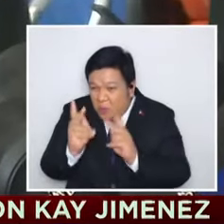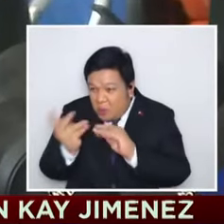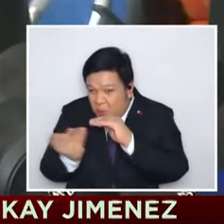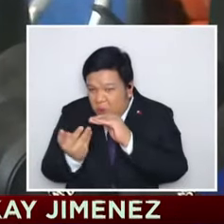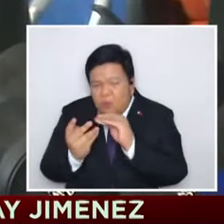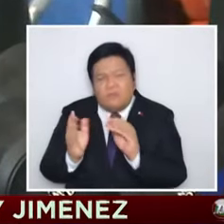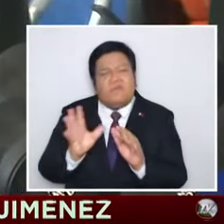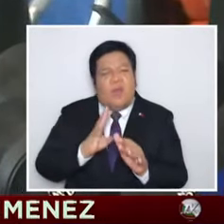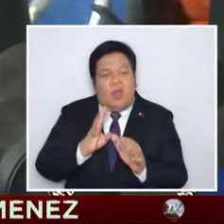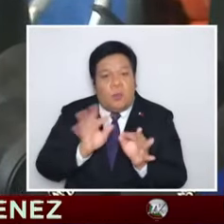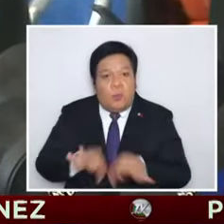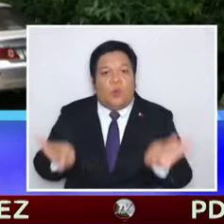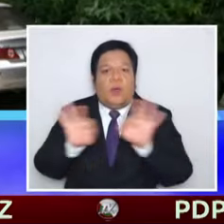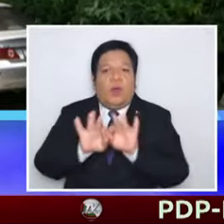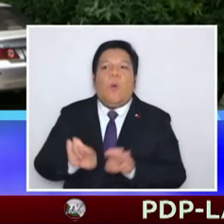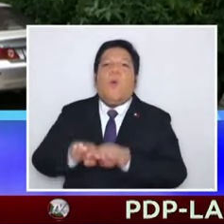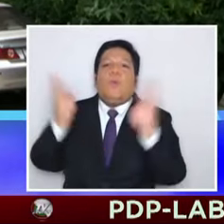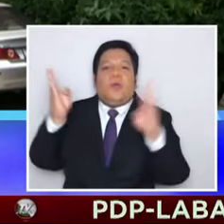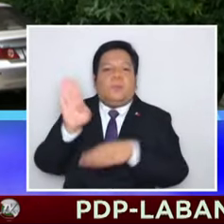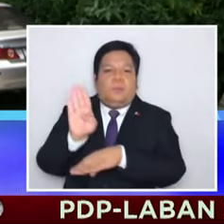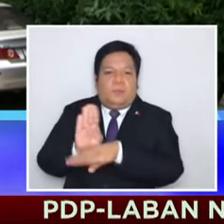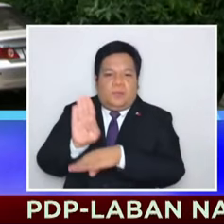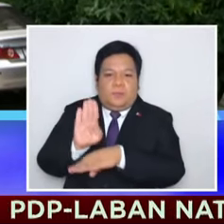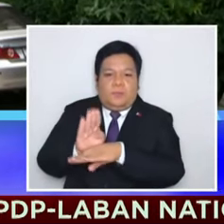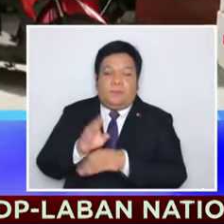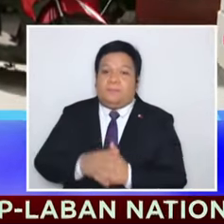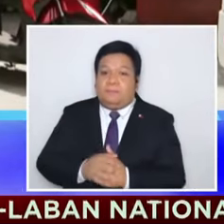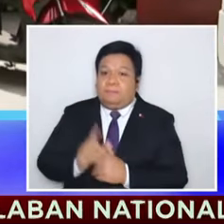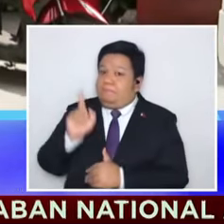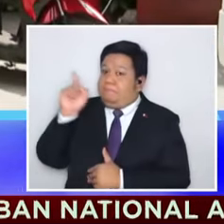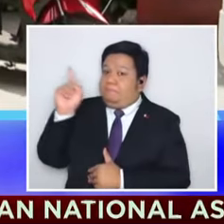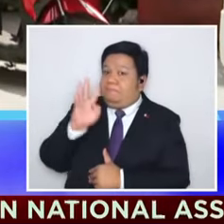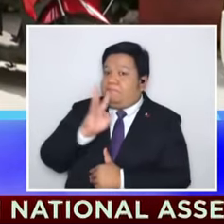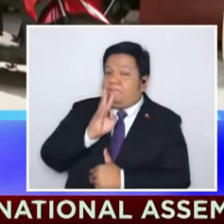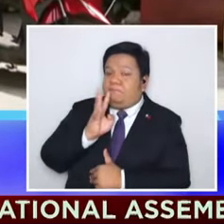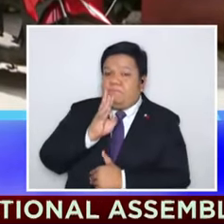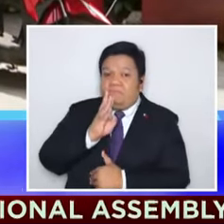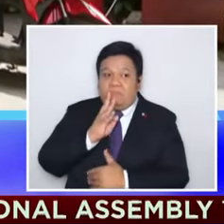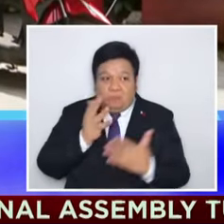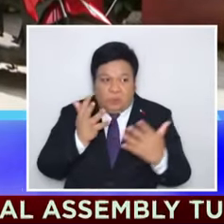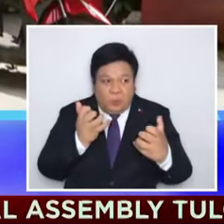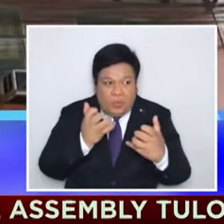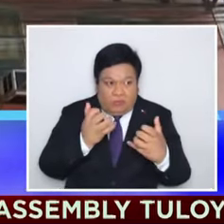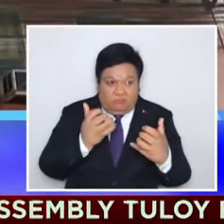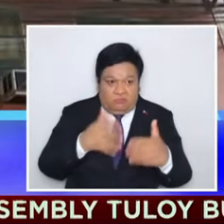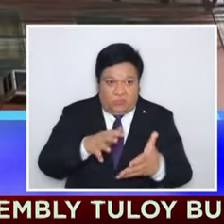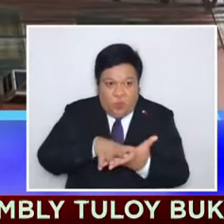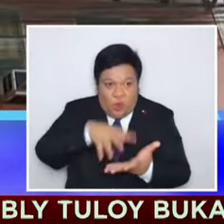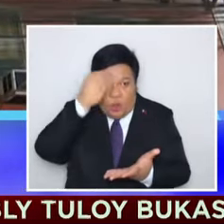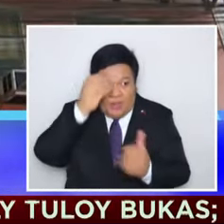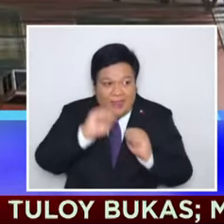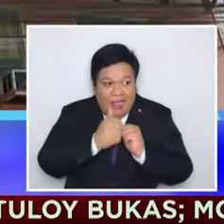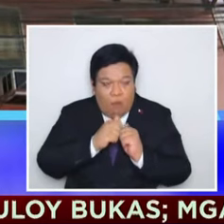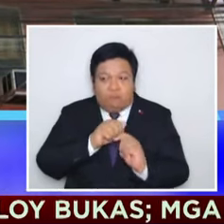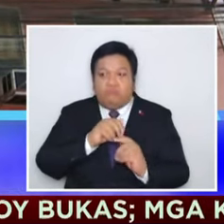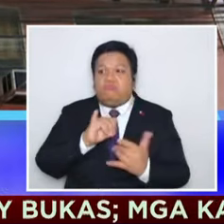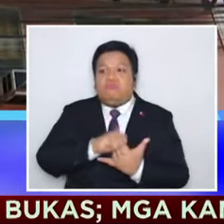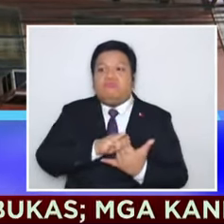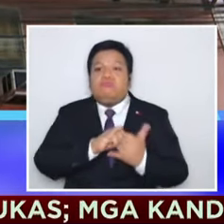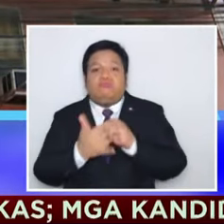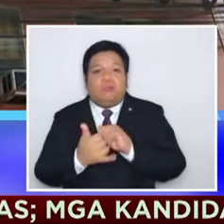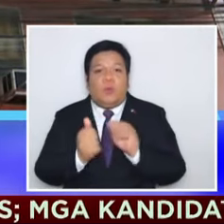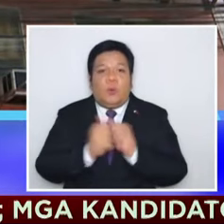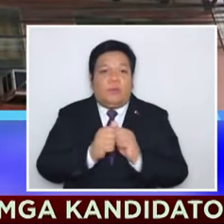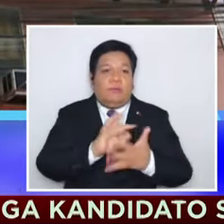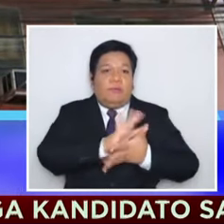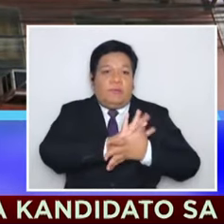matagal ng saradong negosyo. Do we want to learn how to coexist with COVID-19? We have to know how to live with it, no?